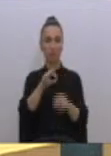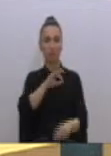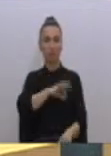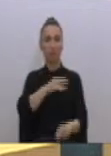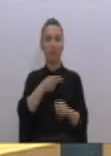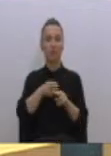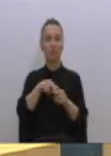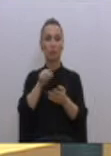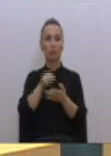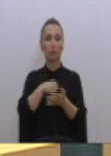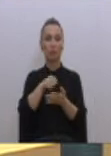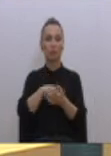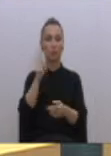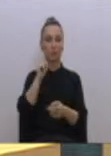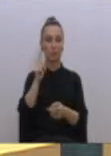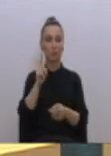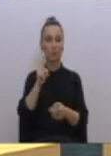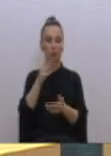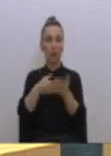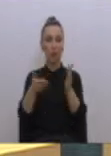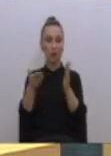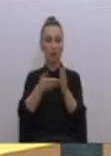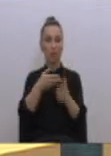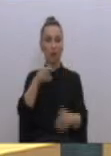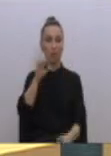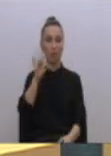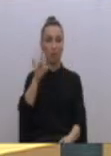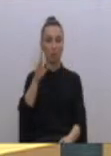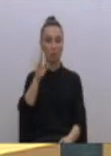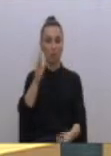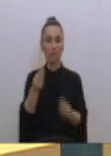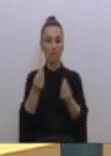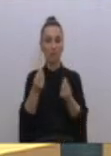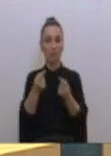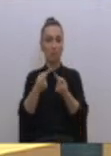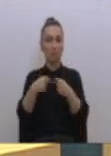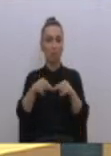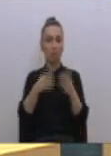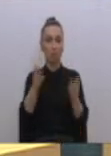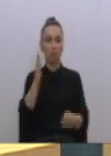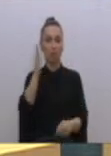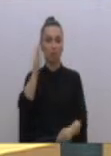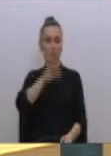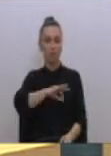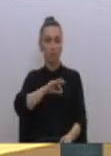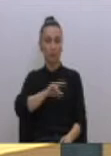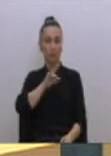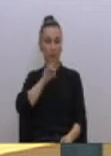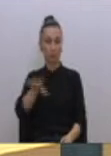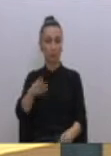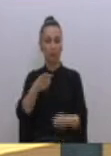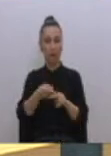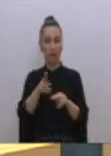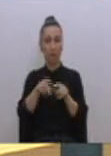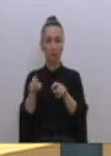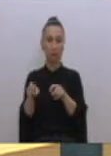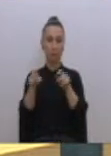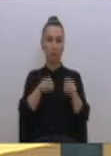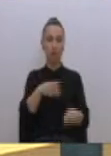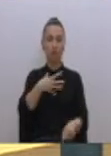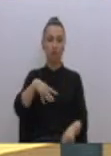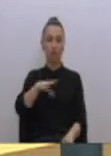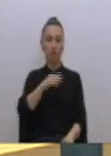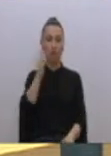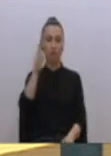იმ გარემოებამ, რომ ლიბორის წელს საერთოდ გაუქმება, იგეგმება და საფინანსო ინსტიტუტები მომავალში ლიბორს აღარ გამოიყენებენ. შესაბამისად, თუ ჩვენ